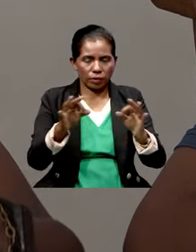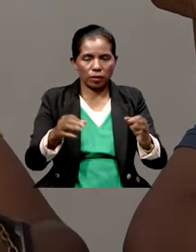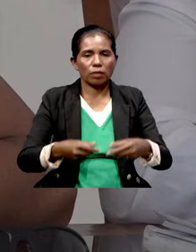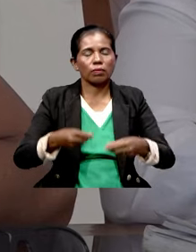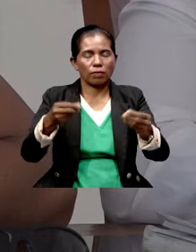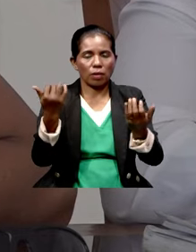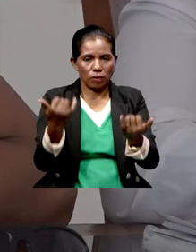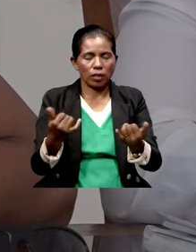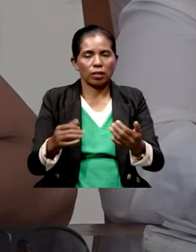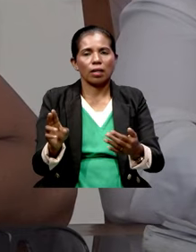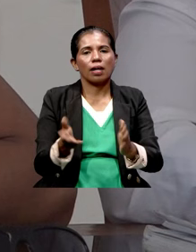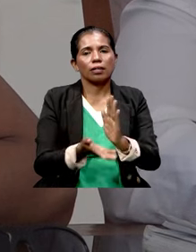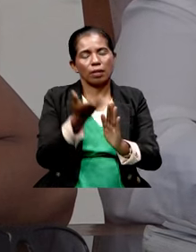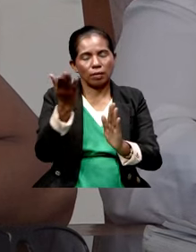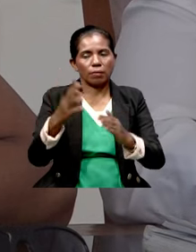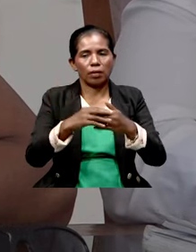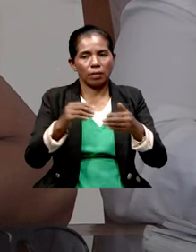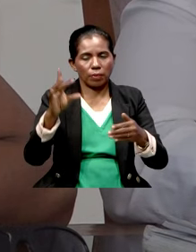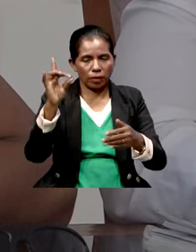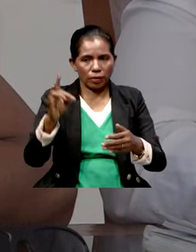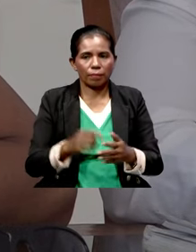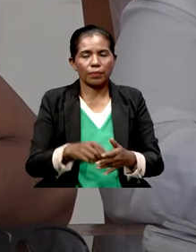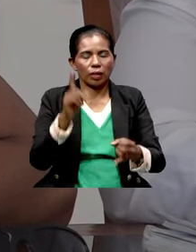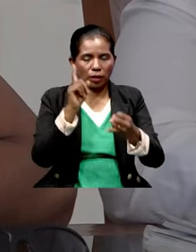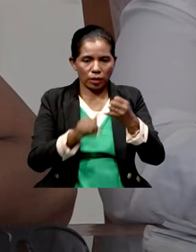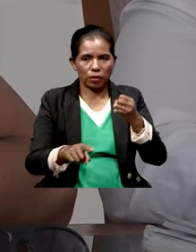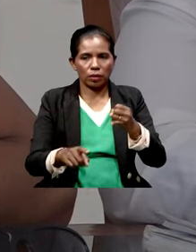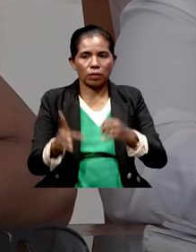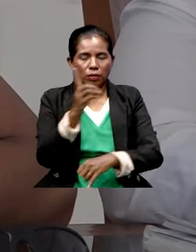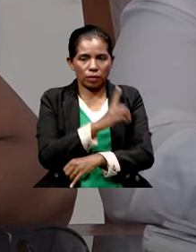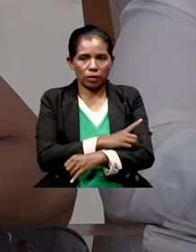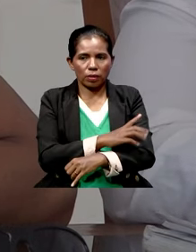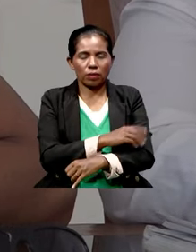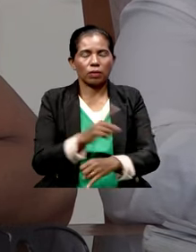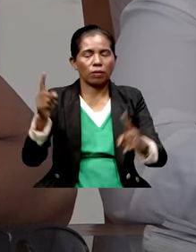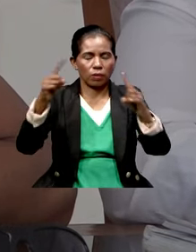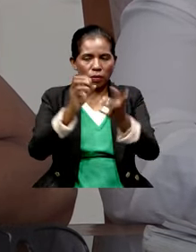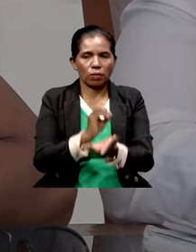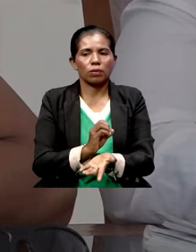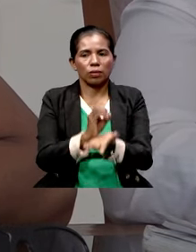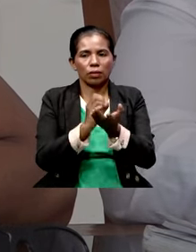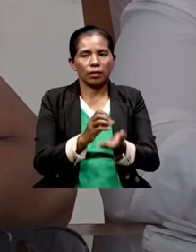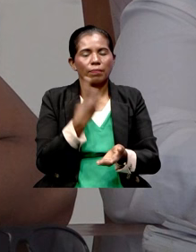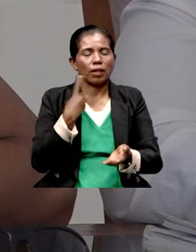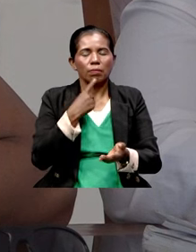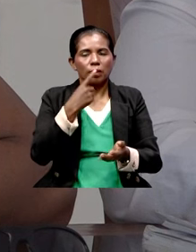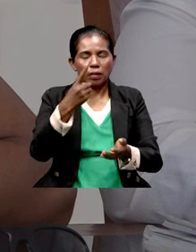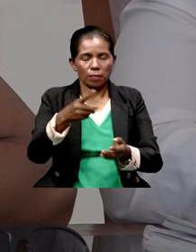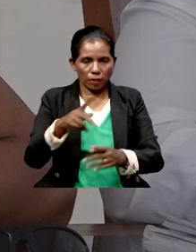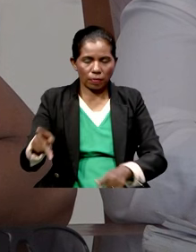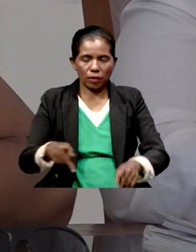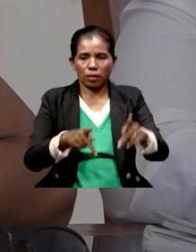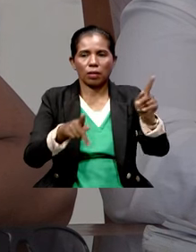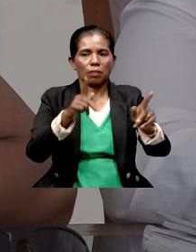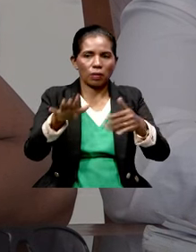$8. Ba dala ikus mak ohine ohin to ona heu kusi tamane ma mi informa filo fal ba publiku ba